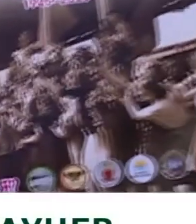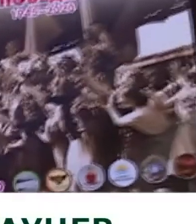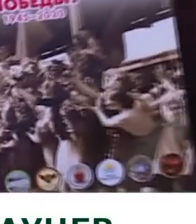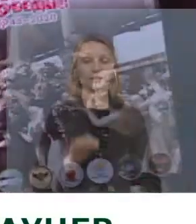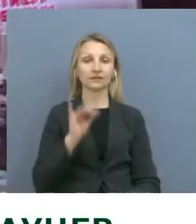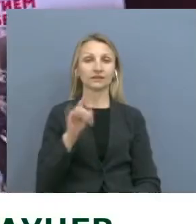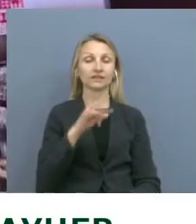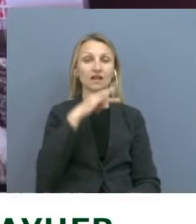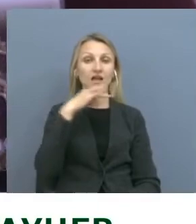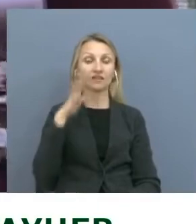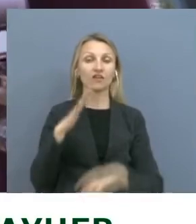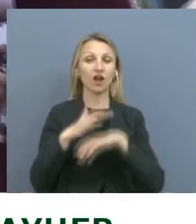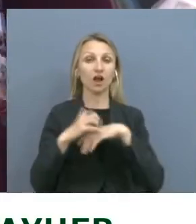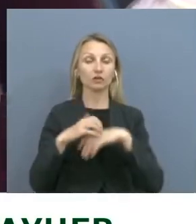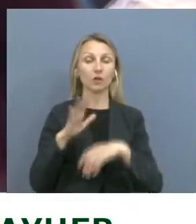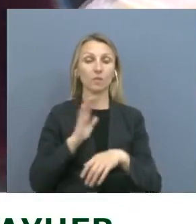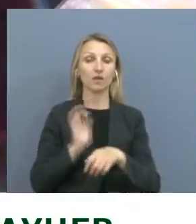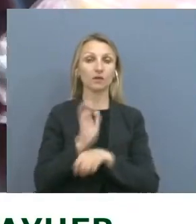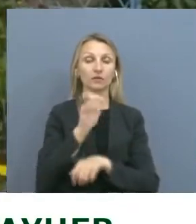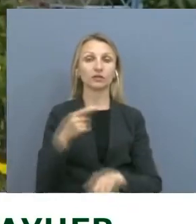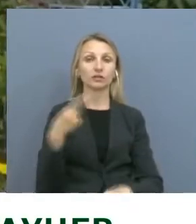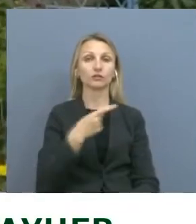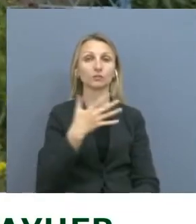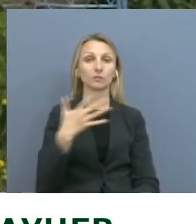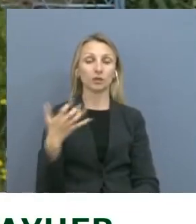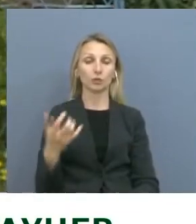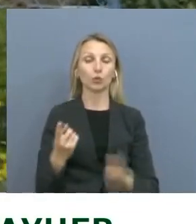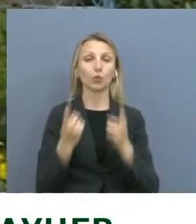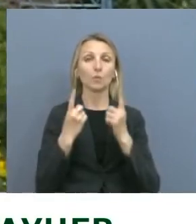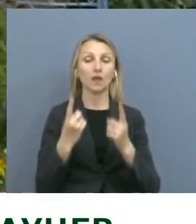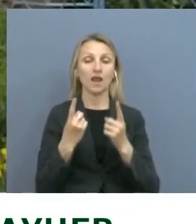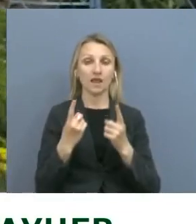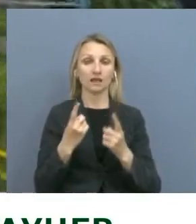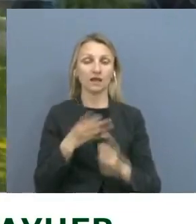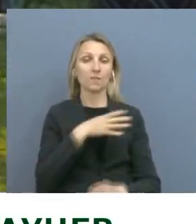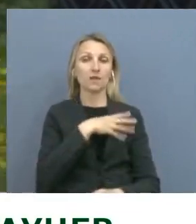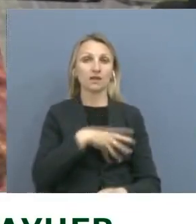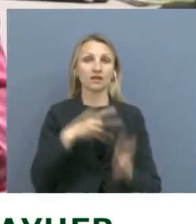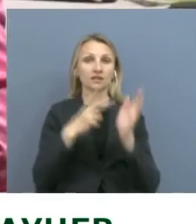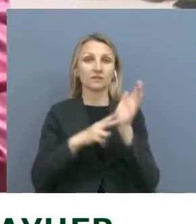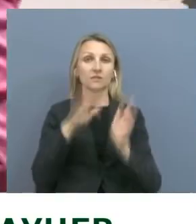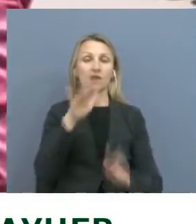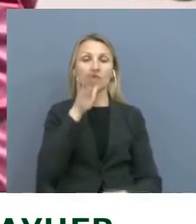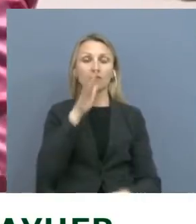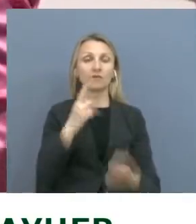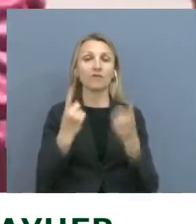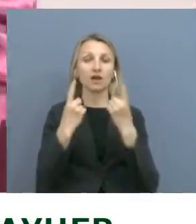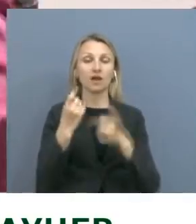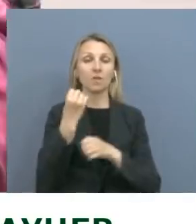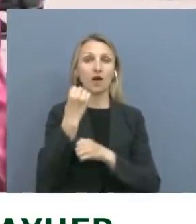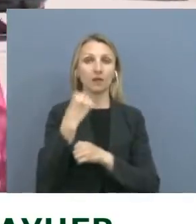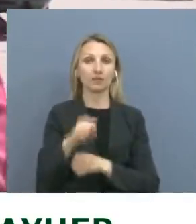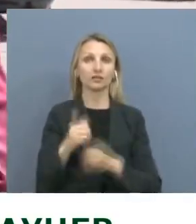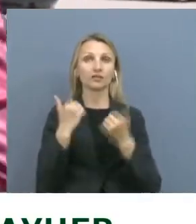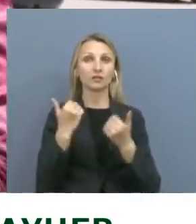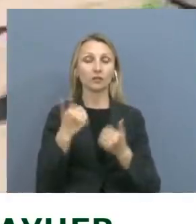Из России в Кокшетау было отправлено 1500 юбилейных медалей к 75-летию Великой Победы. Они сегодня красуются на